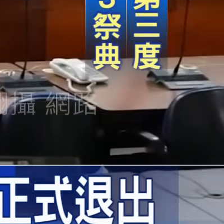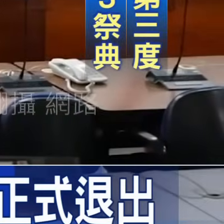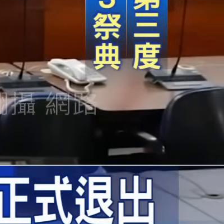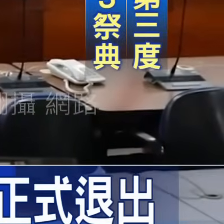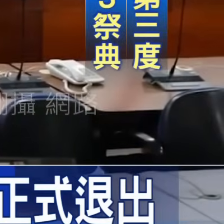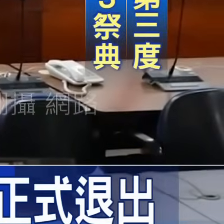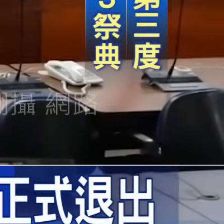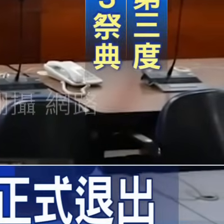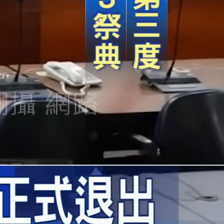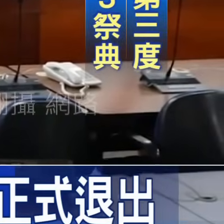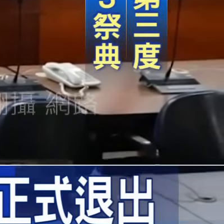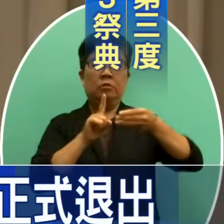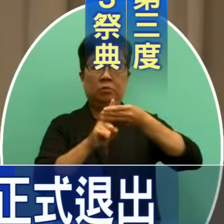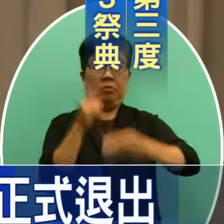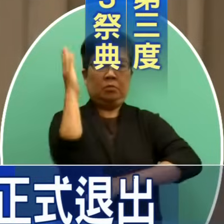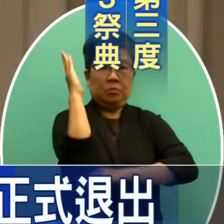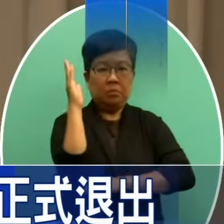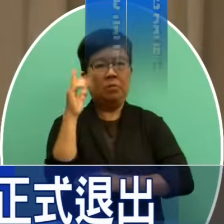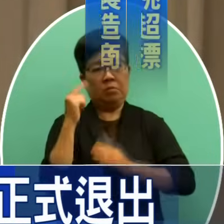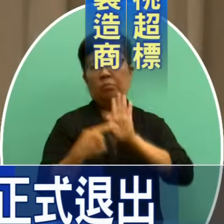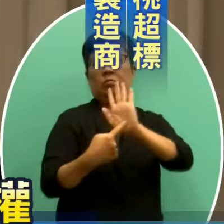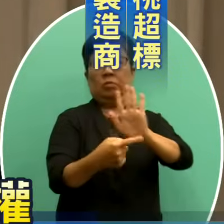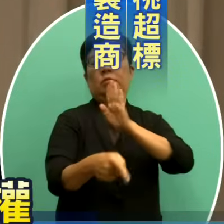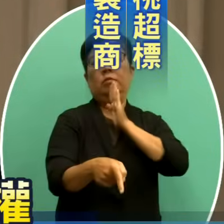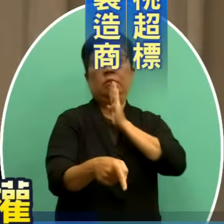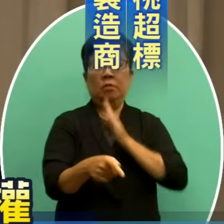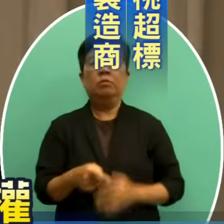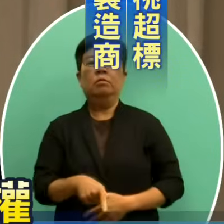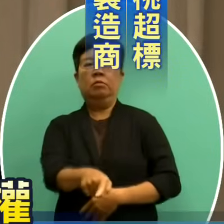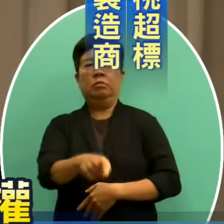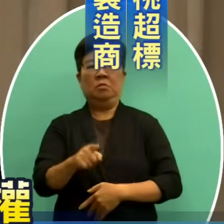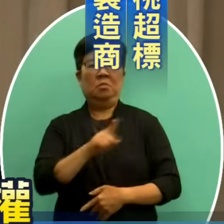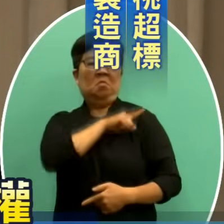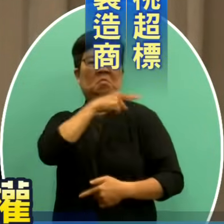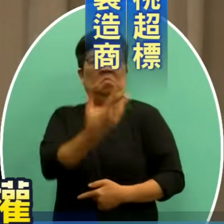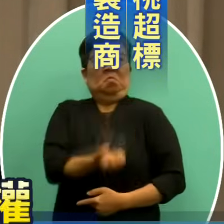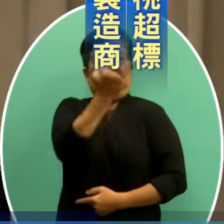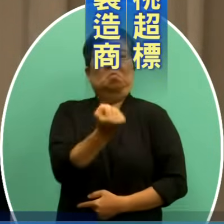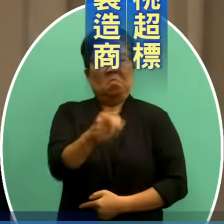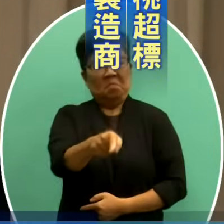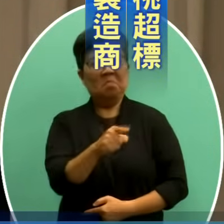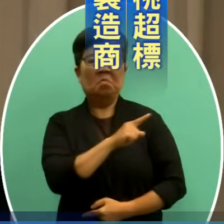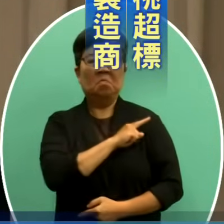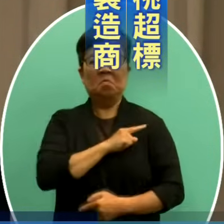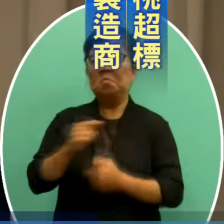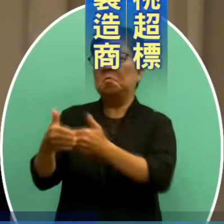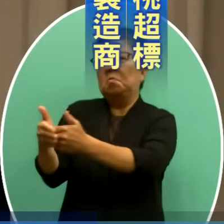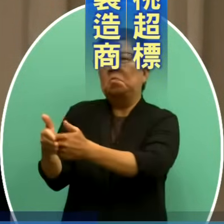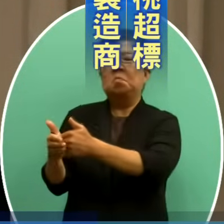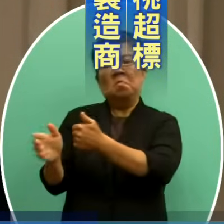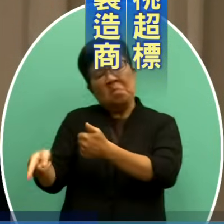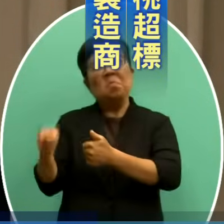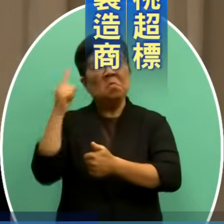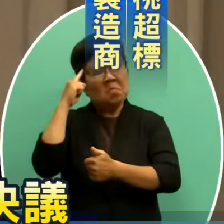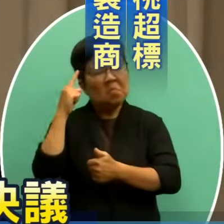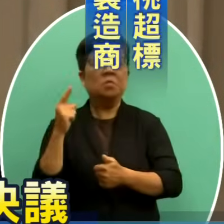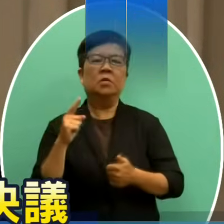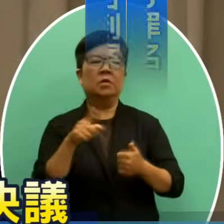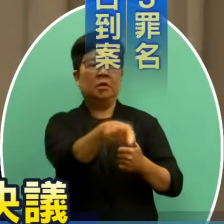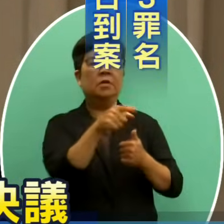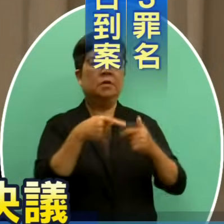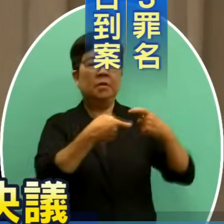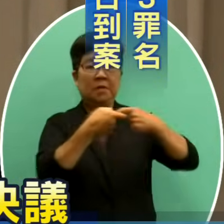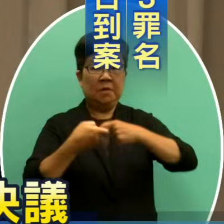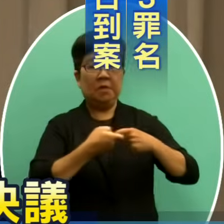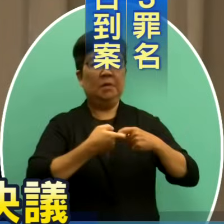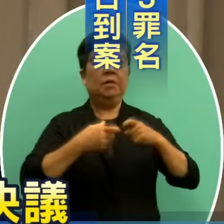退出中美洲议会。 尼加拉瓜奥德加独裁政权自甘沦为中国马前卒，错误引用联大